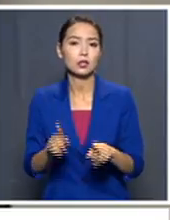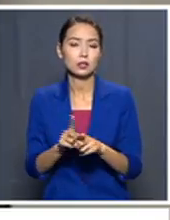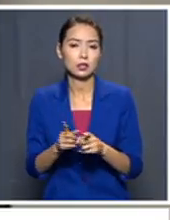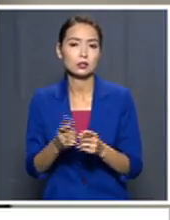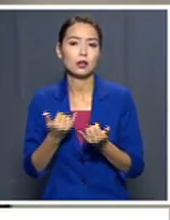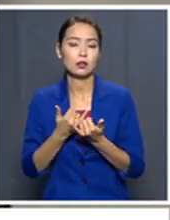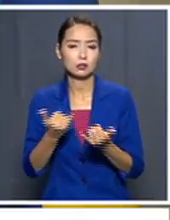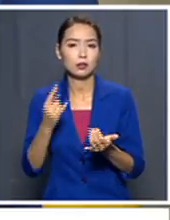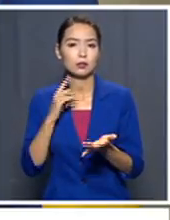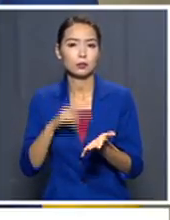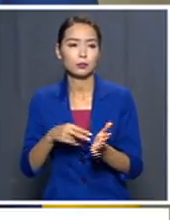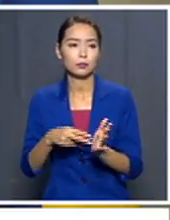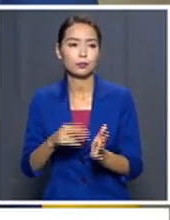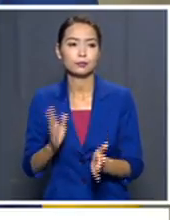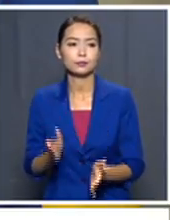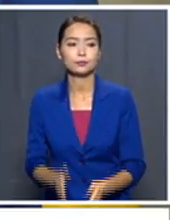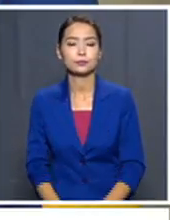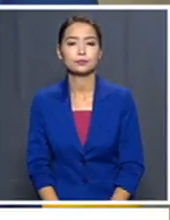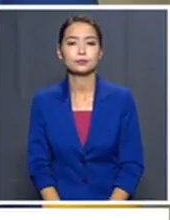инвесторларды шақырдым.